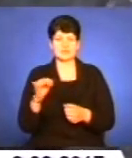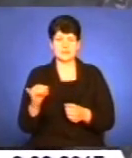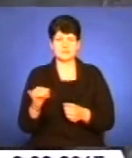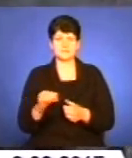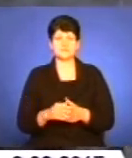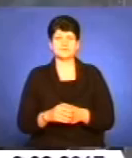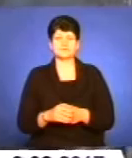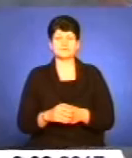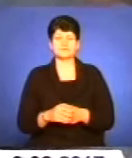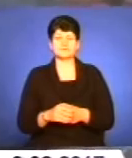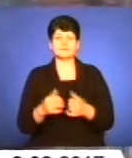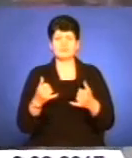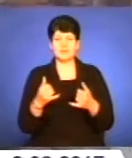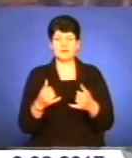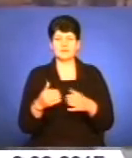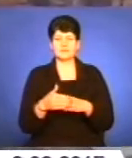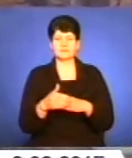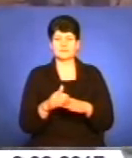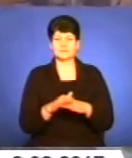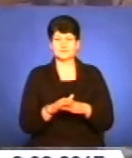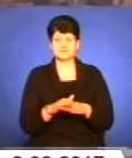подачі, взуття.